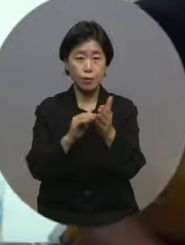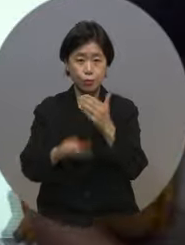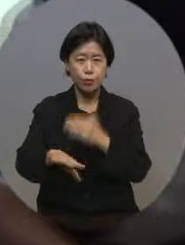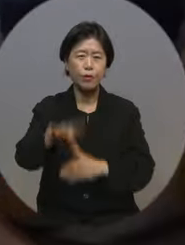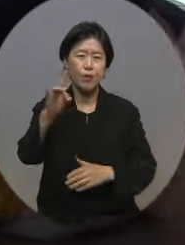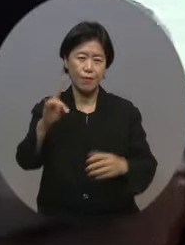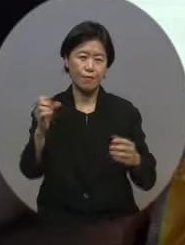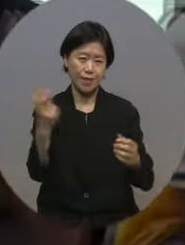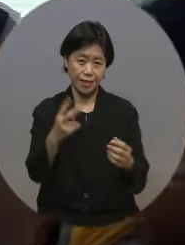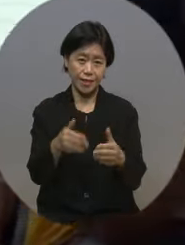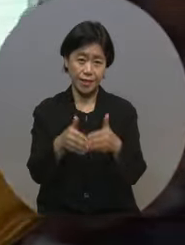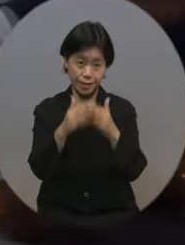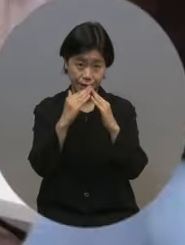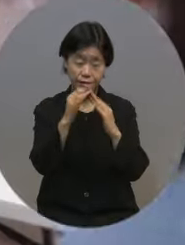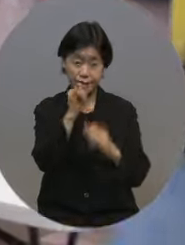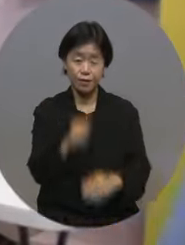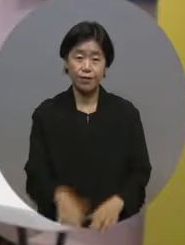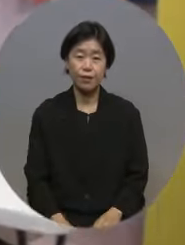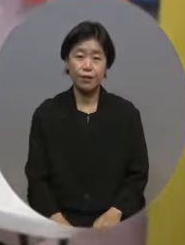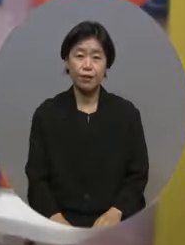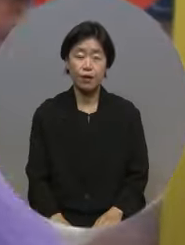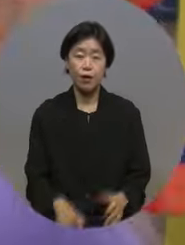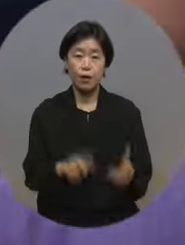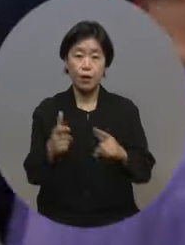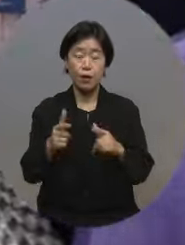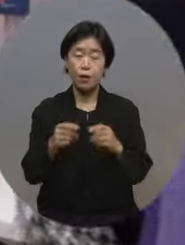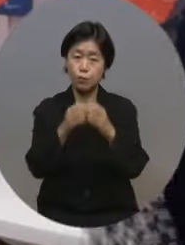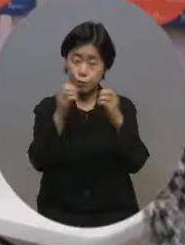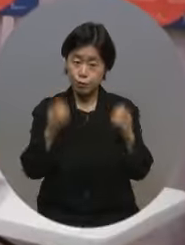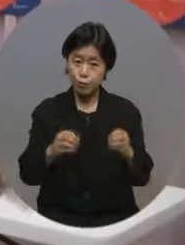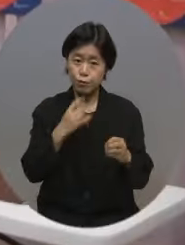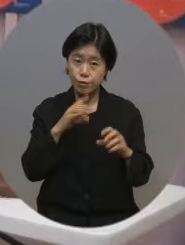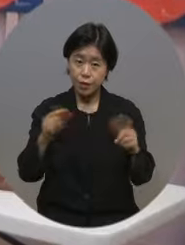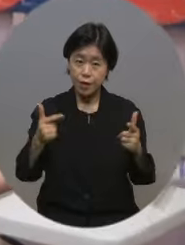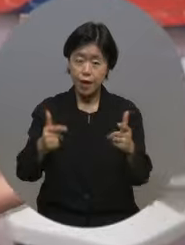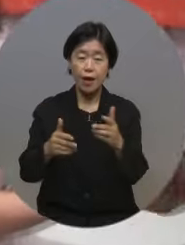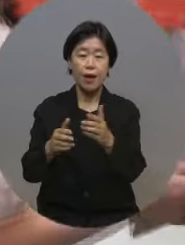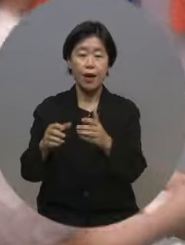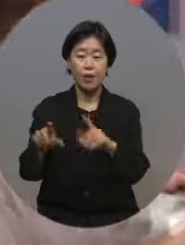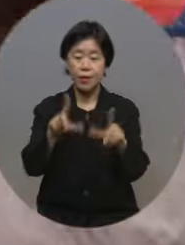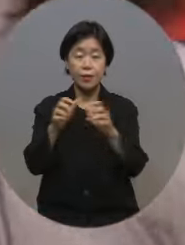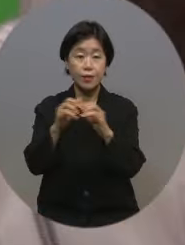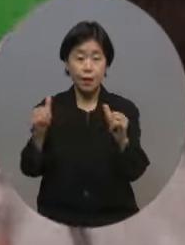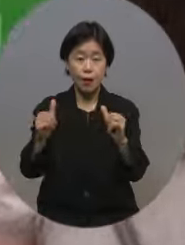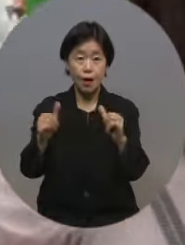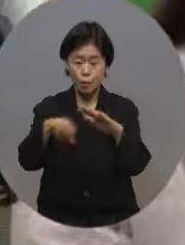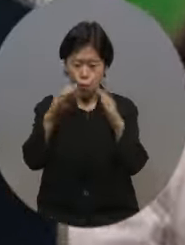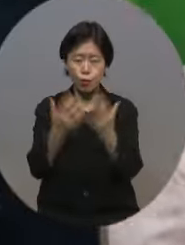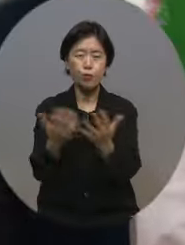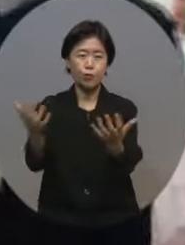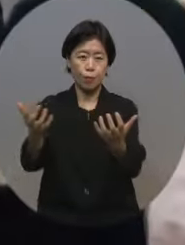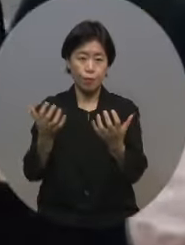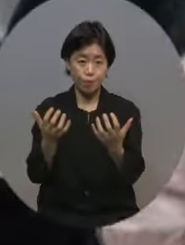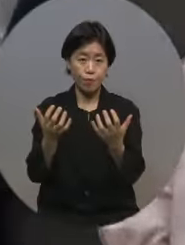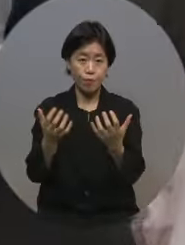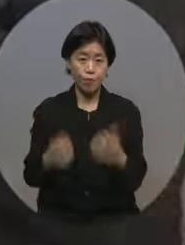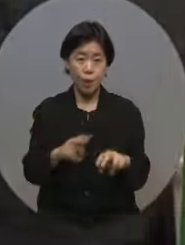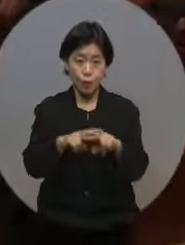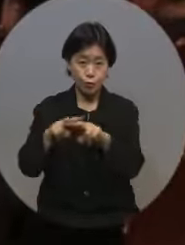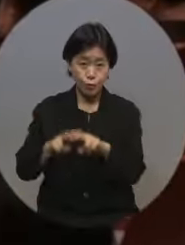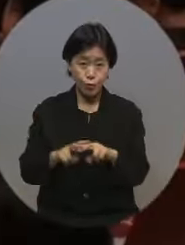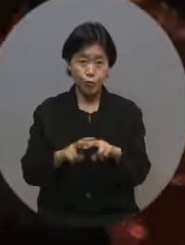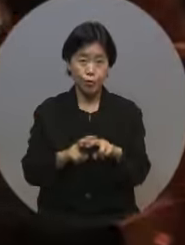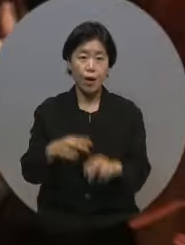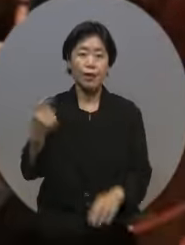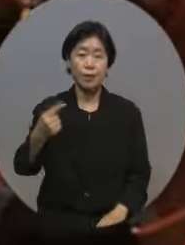동문들의 축제로 선후배, 재학생, 동문들은 물론 지역 주민들을 초대해 대극장 객석 천여석은